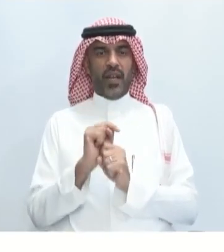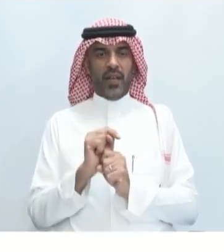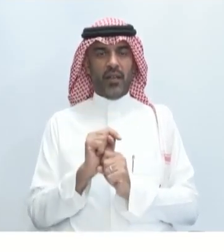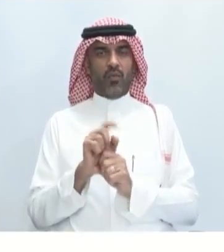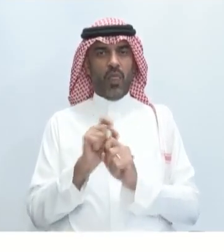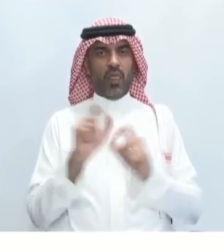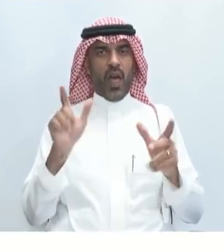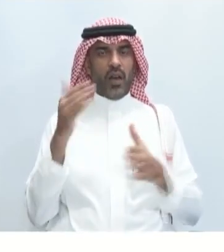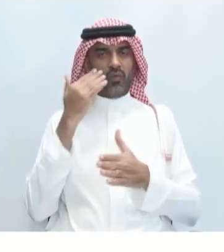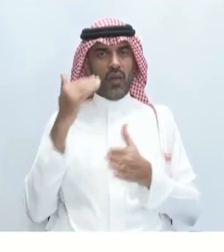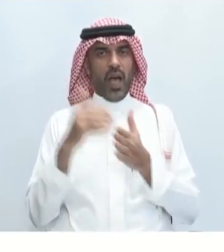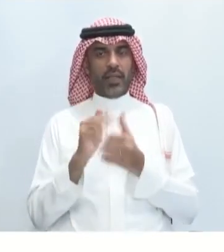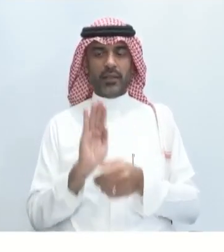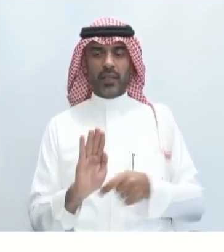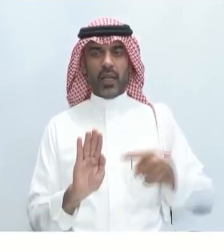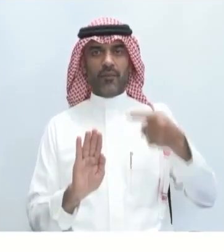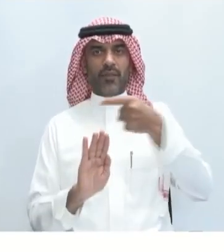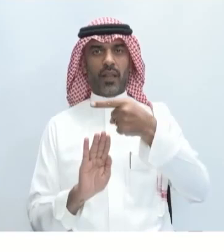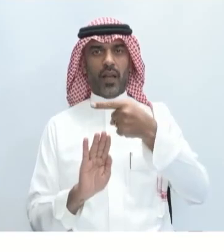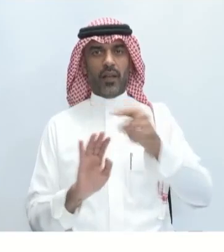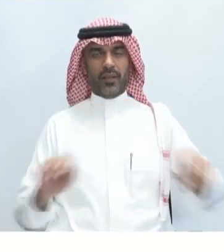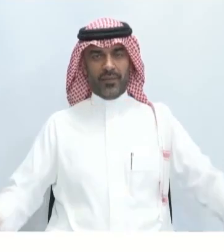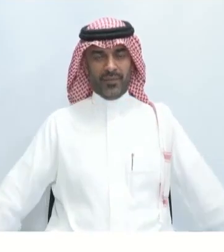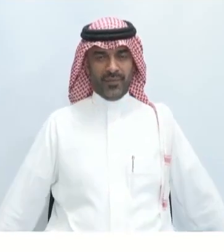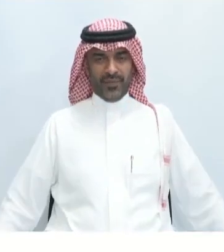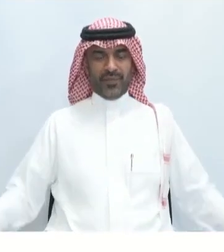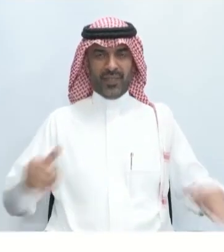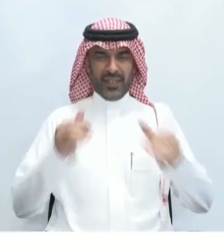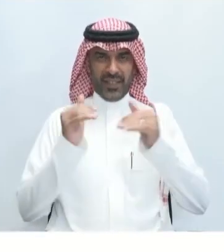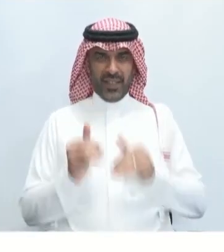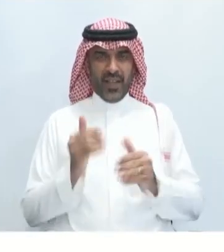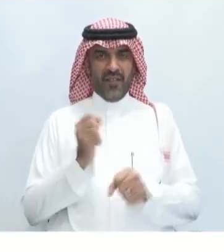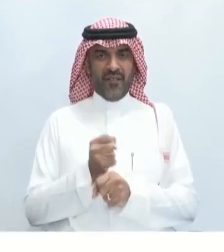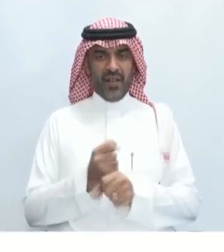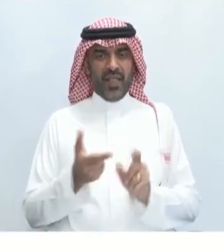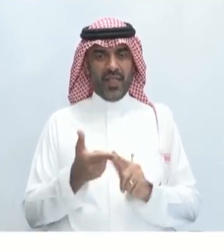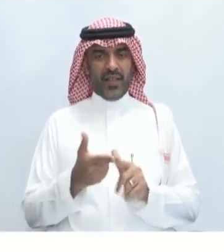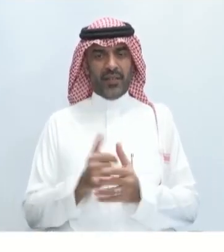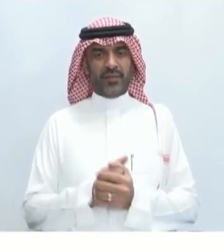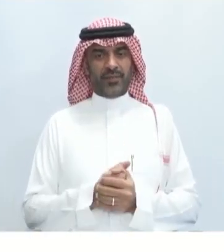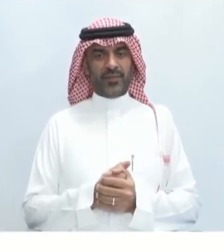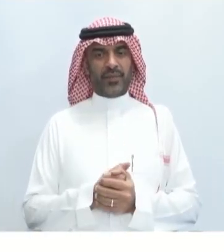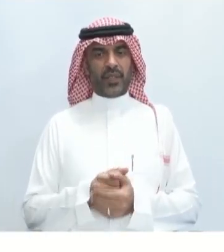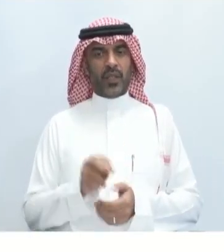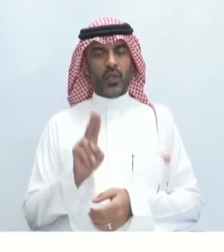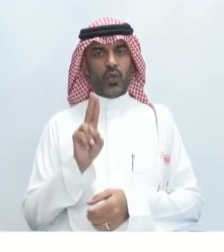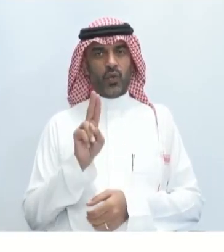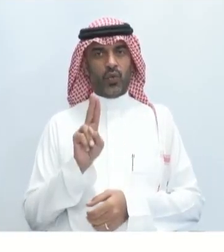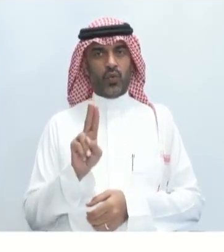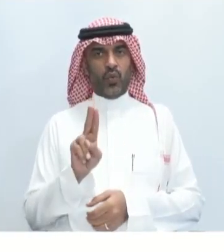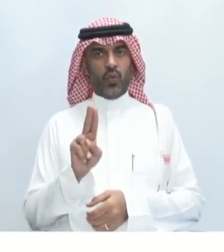ظاهره فهي اصليه اي الفتحه الظاهره الفعل الثاني في الجمله الاخرى